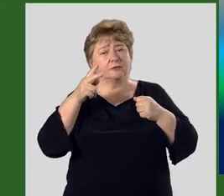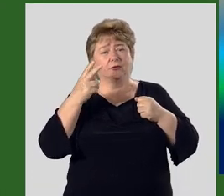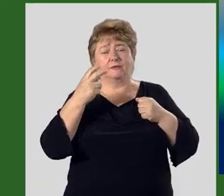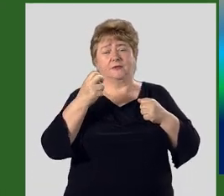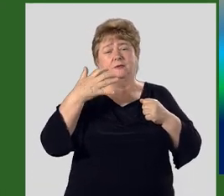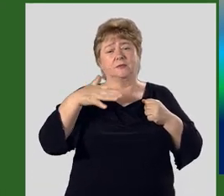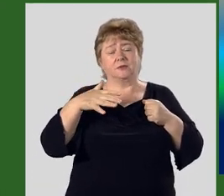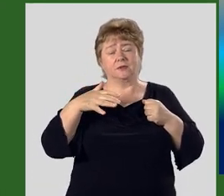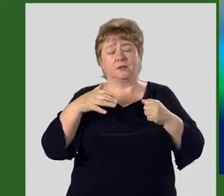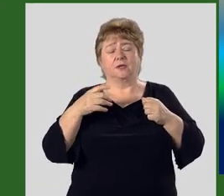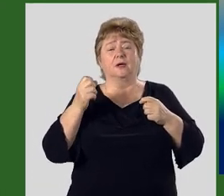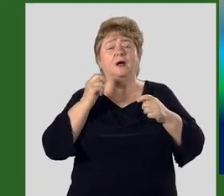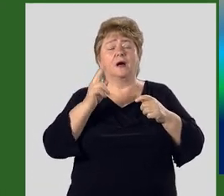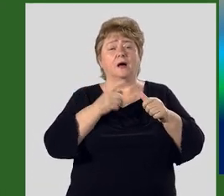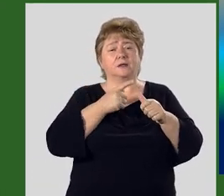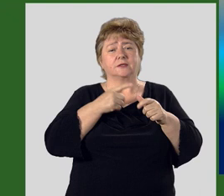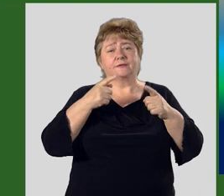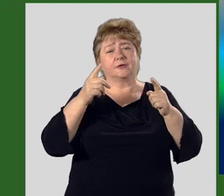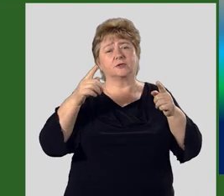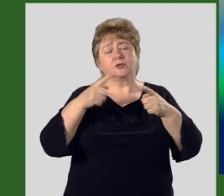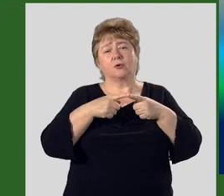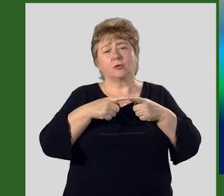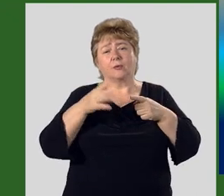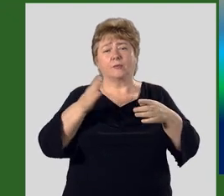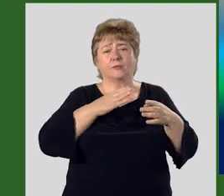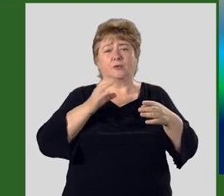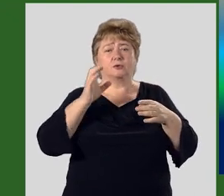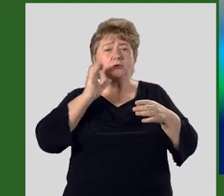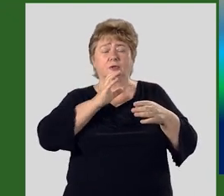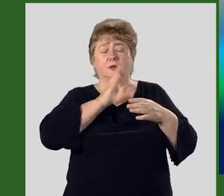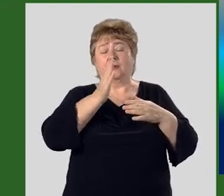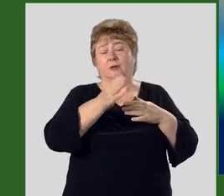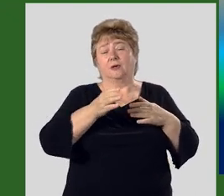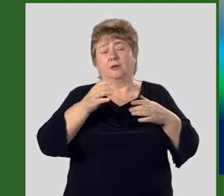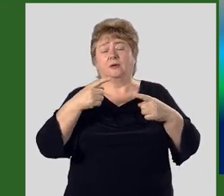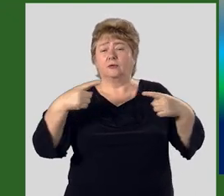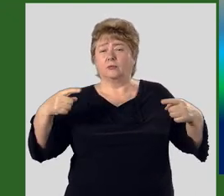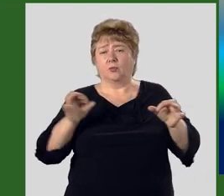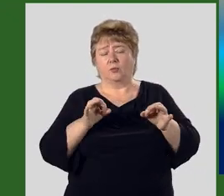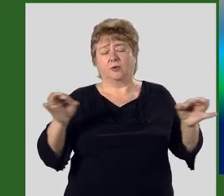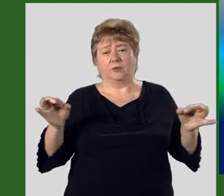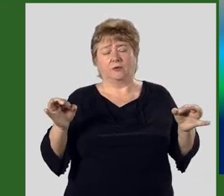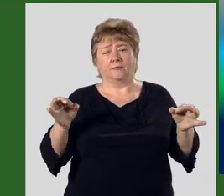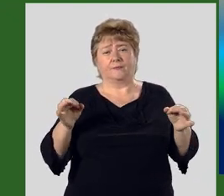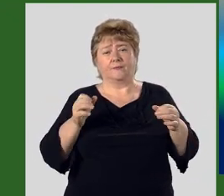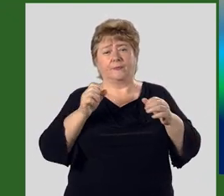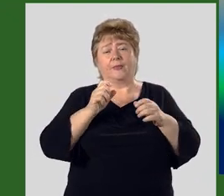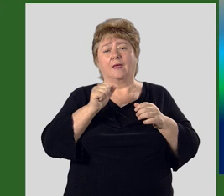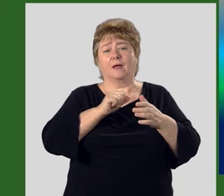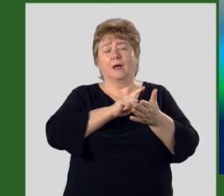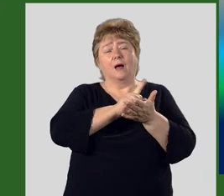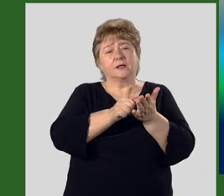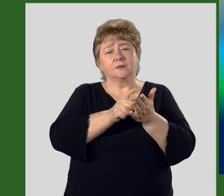1:250. Как называется угол между направлением на север и направлением на какой-либо предмет?